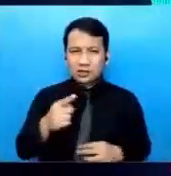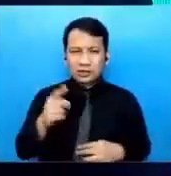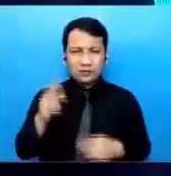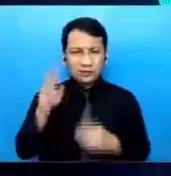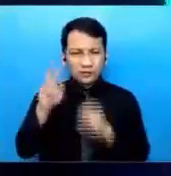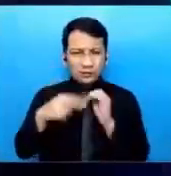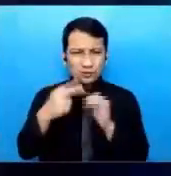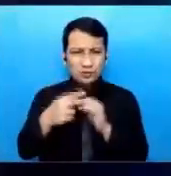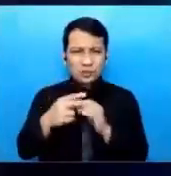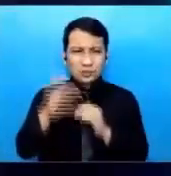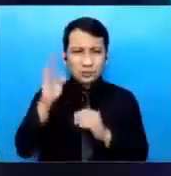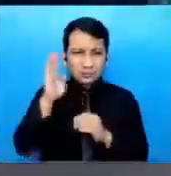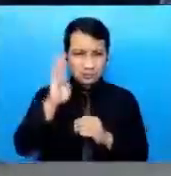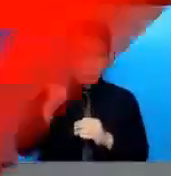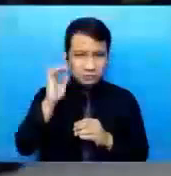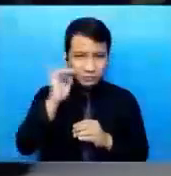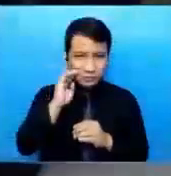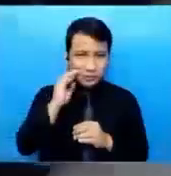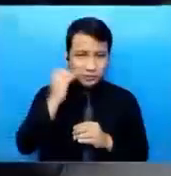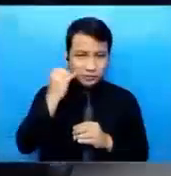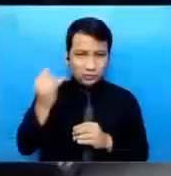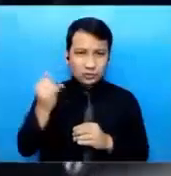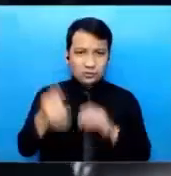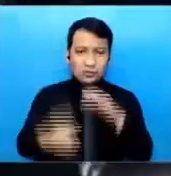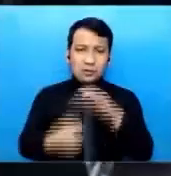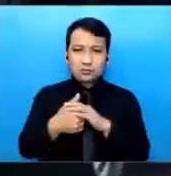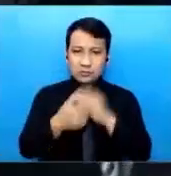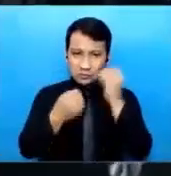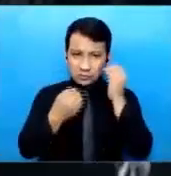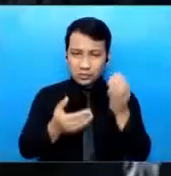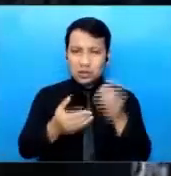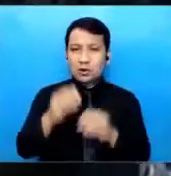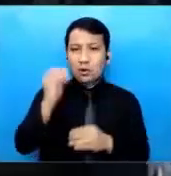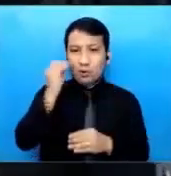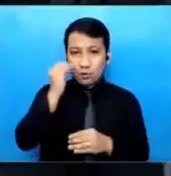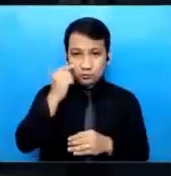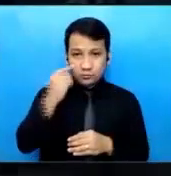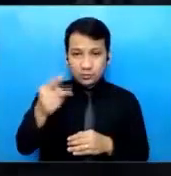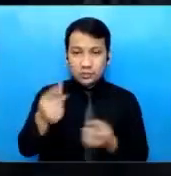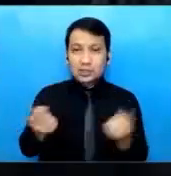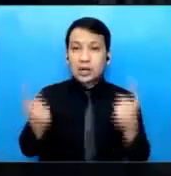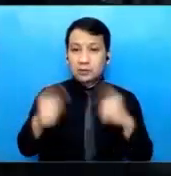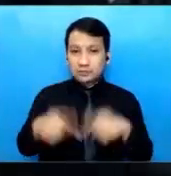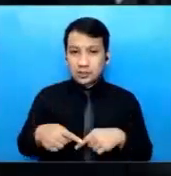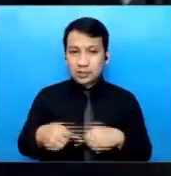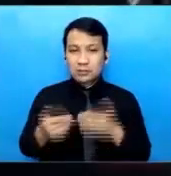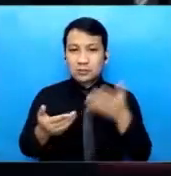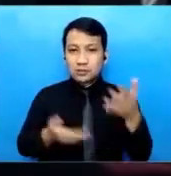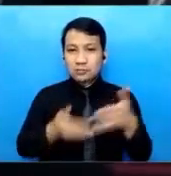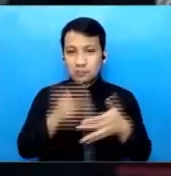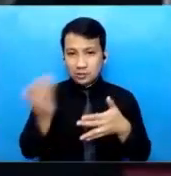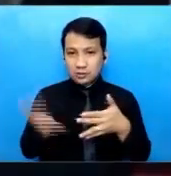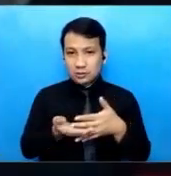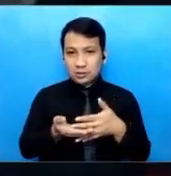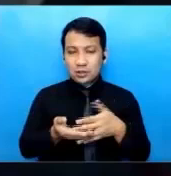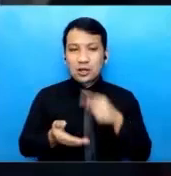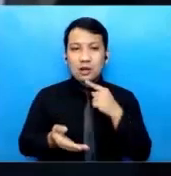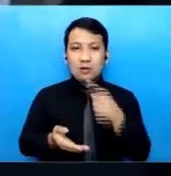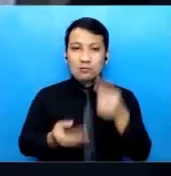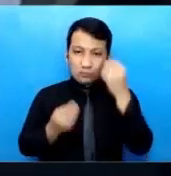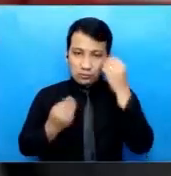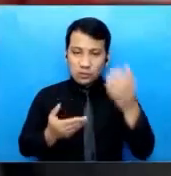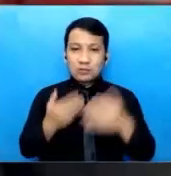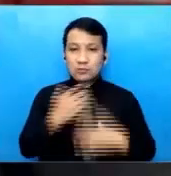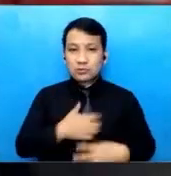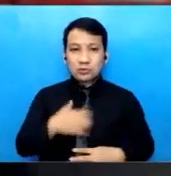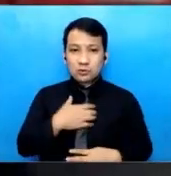na si Bree Jonson. Ito ang unang public appearance si Ongpin matapos ang insidente. Naghain siya ng counter-affidavit kaugnay sa